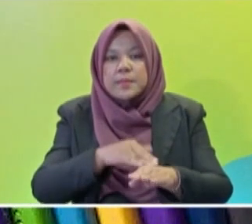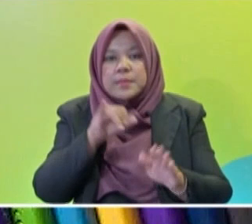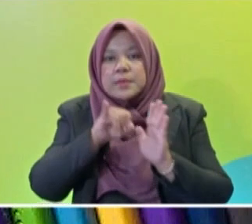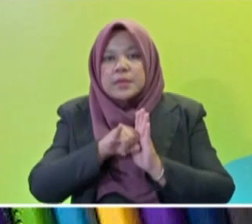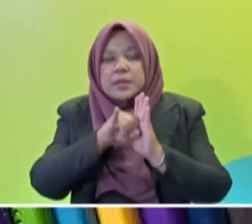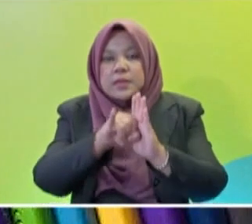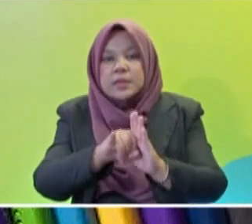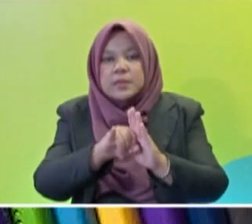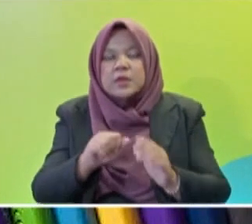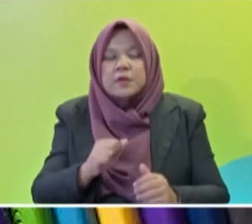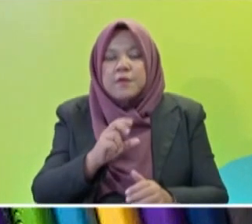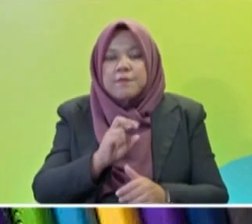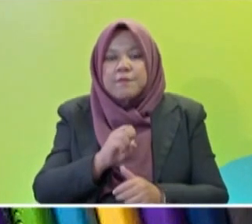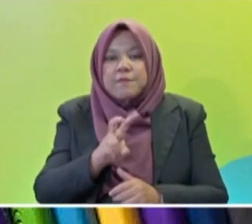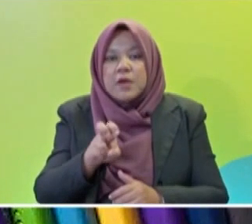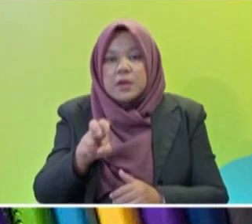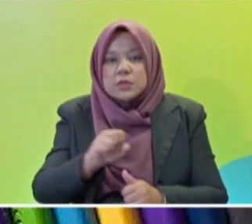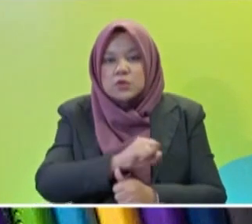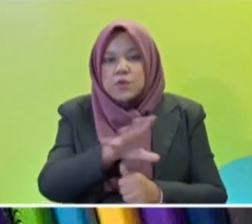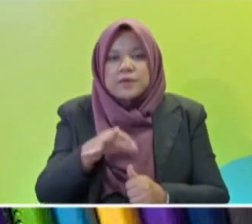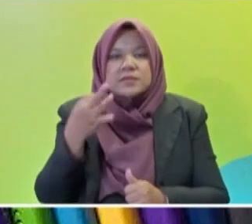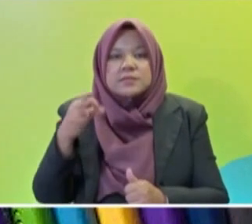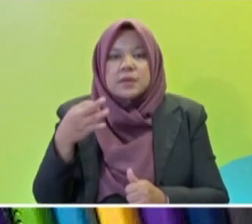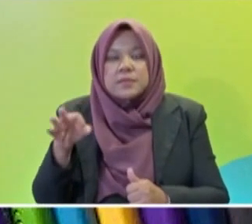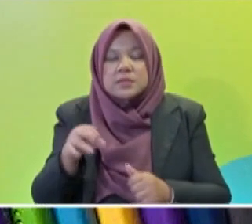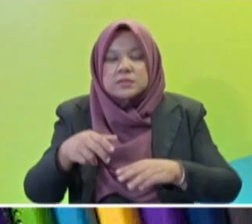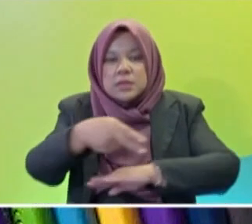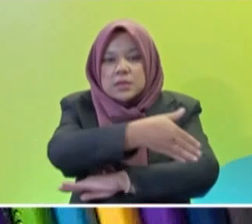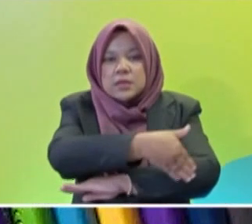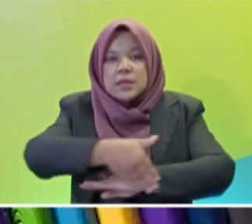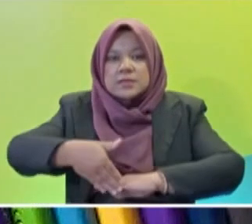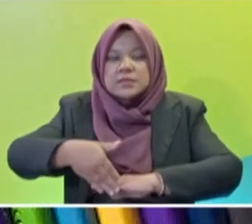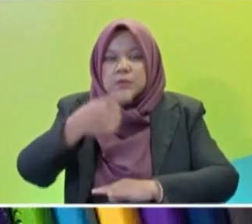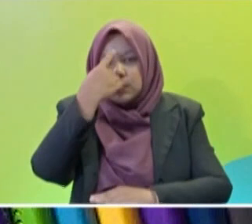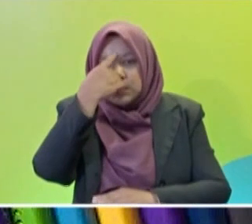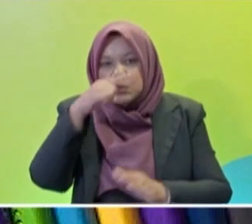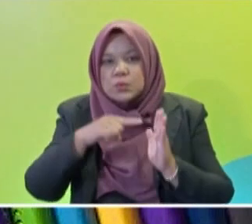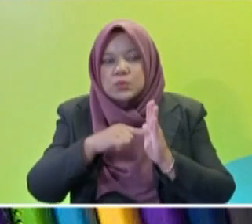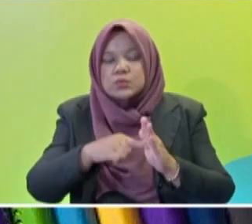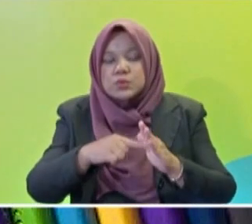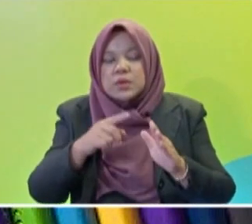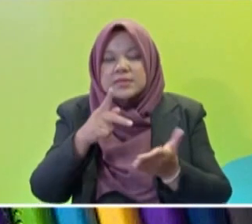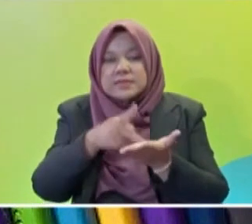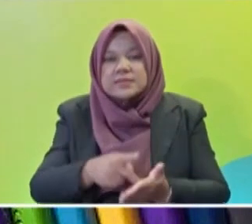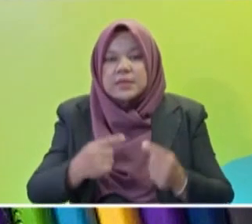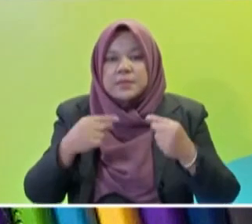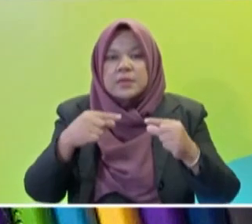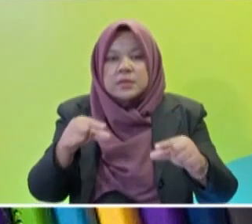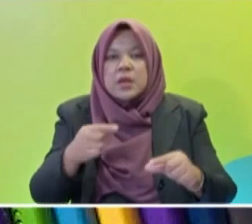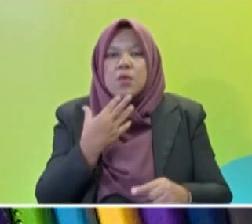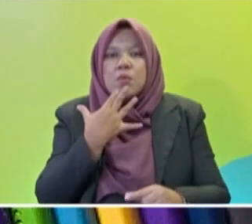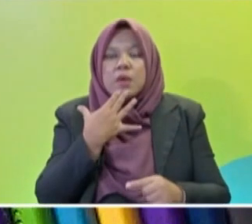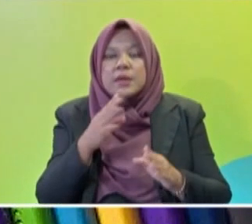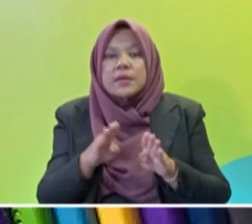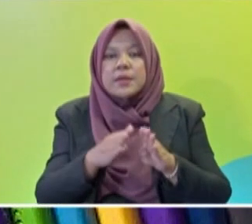19 garis yang mendata yang digunakan untuk menunjukkan kesan pergerakan warna yang berbeda